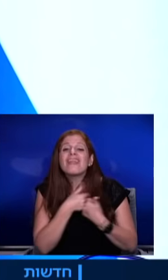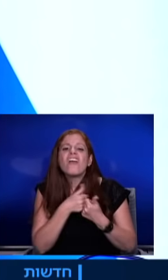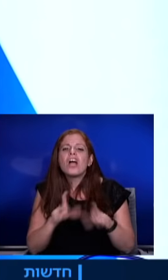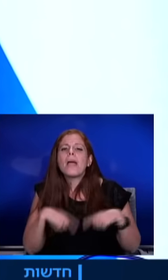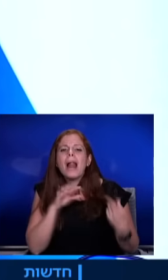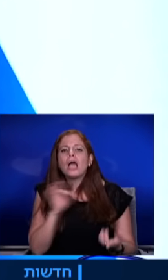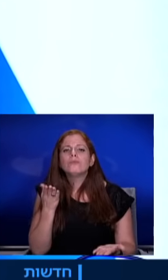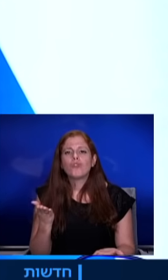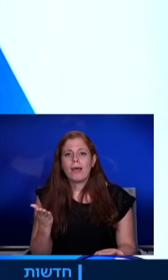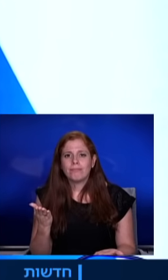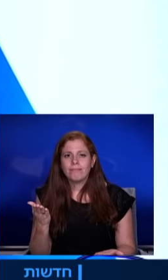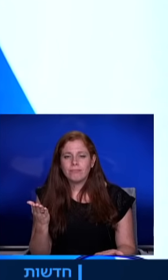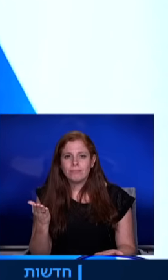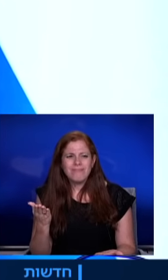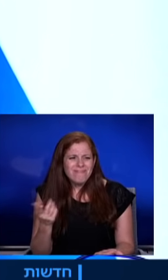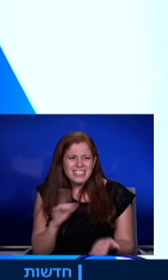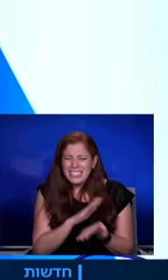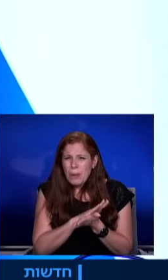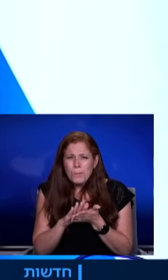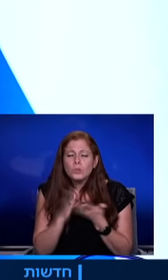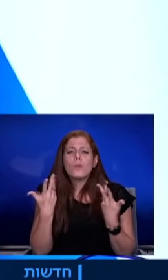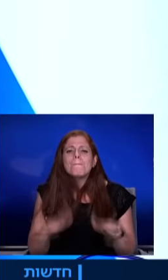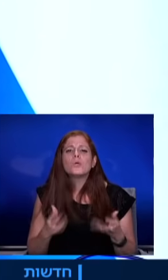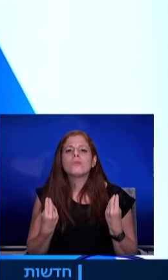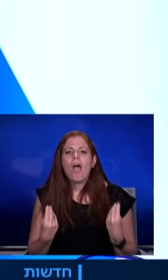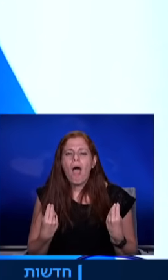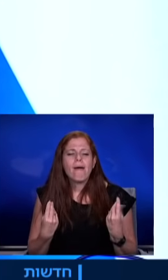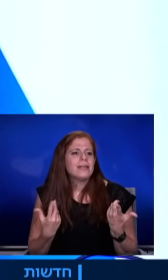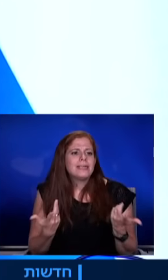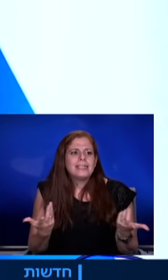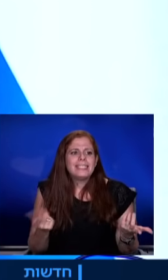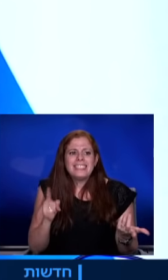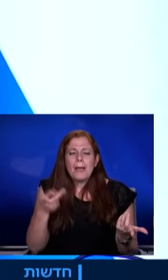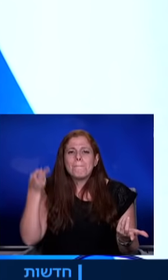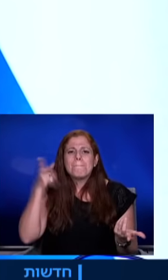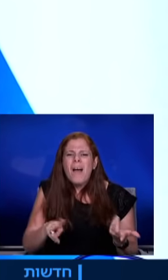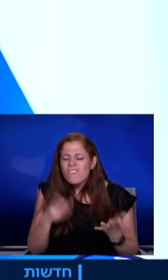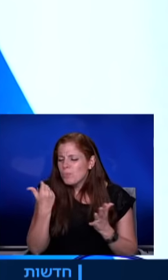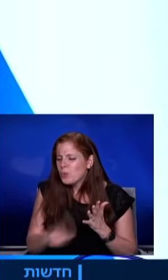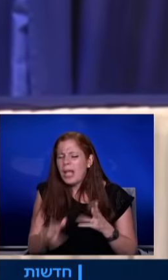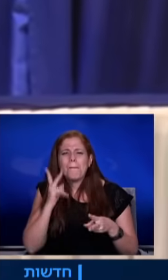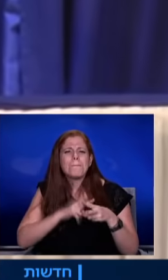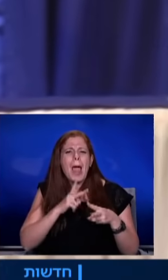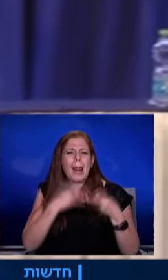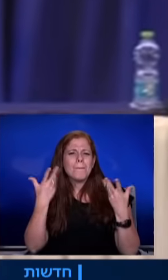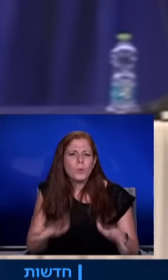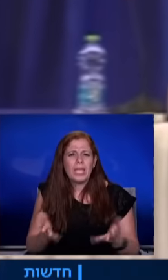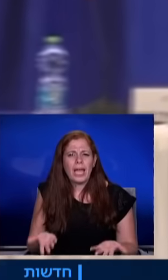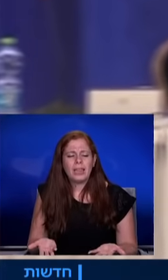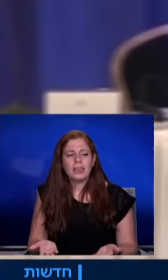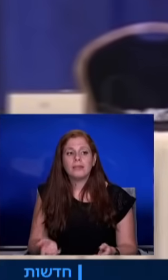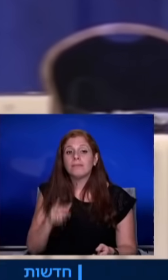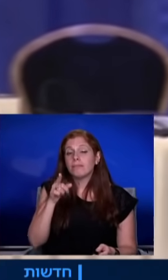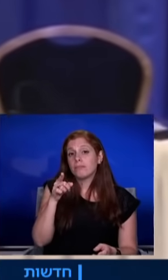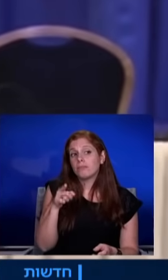שלהם. זה פשוט מיותר. זה מוות מיותר, זה מחלה מיותרת. את דבריו בפתח